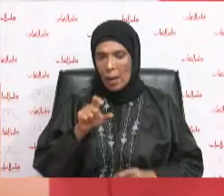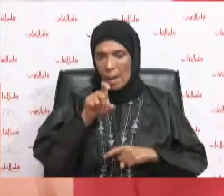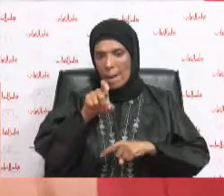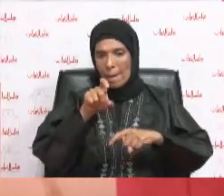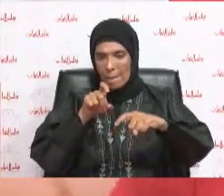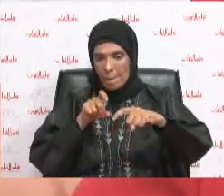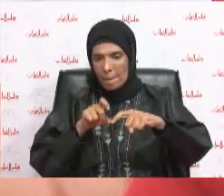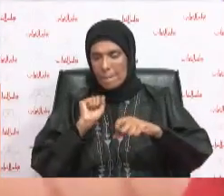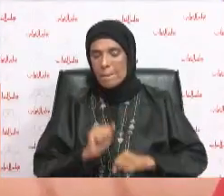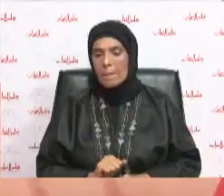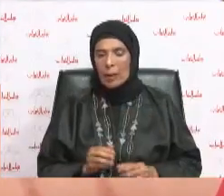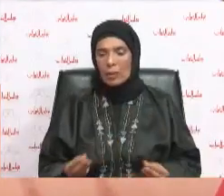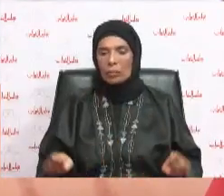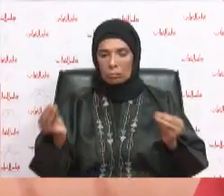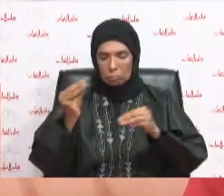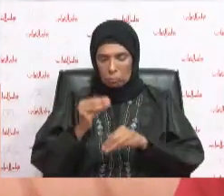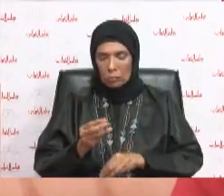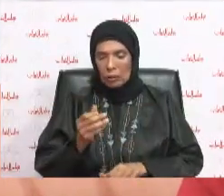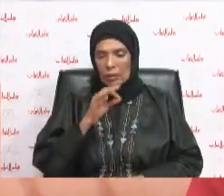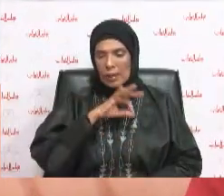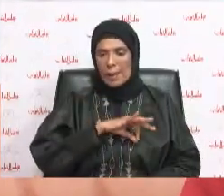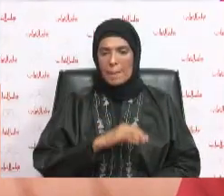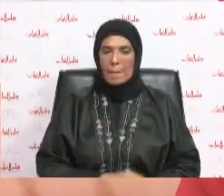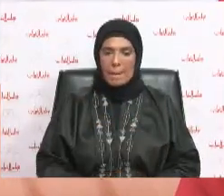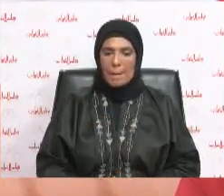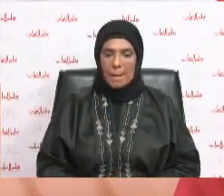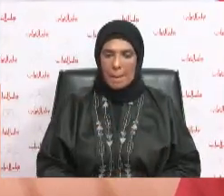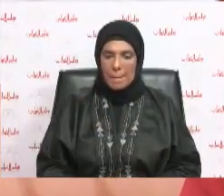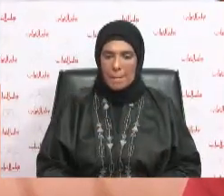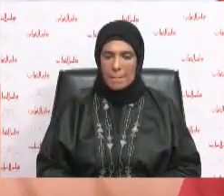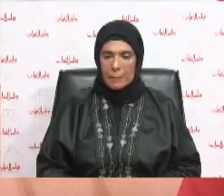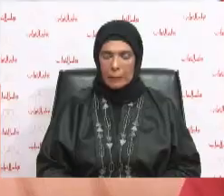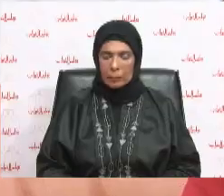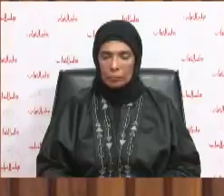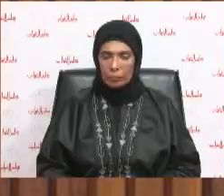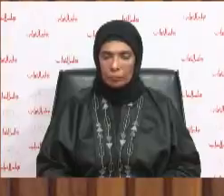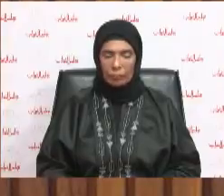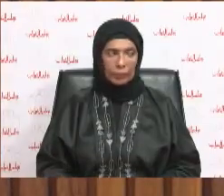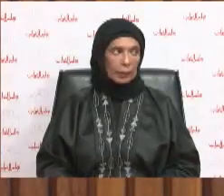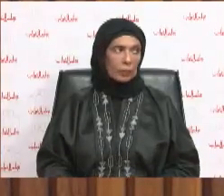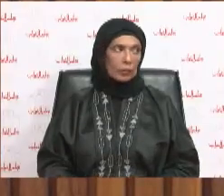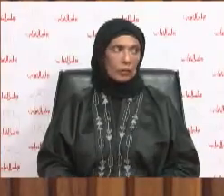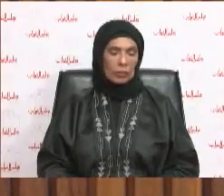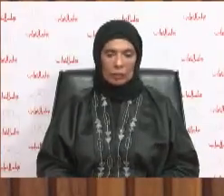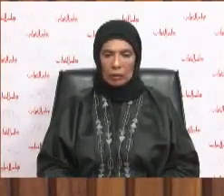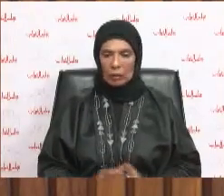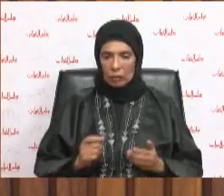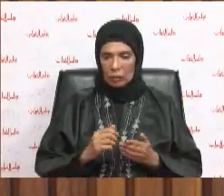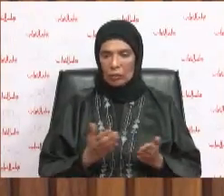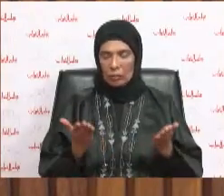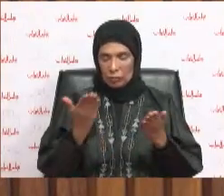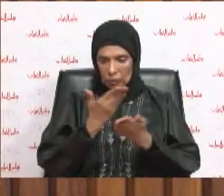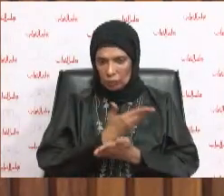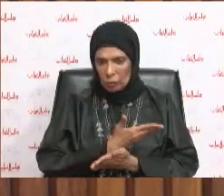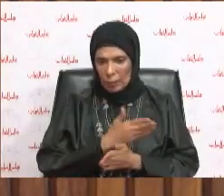نتوقع انها تعود بفائدة على البحرين، لكن احنا نعرف ومثل ما قلنا في الاتفاقية